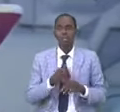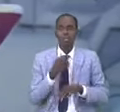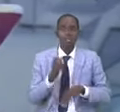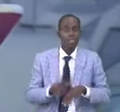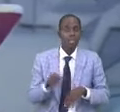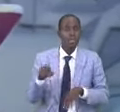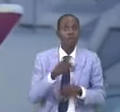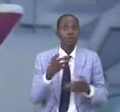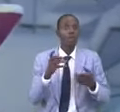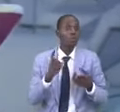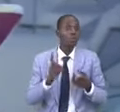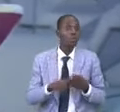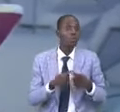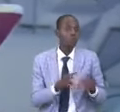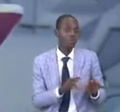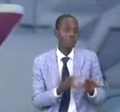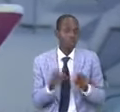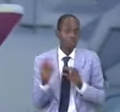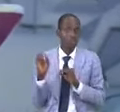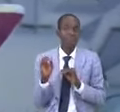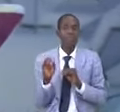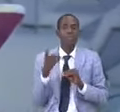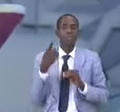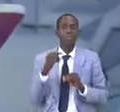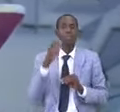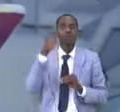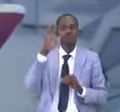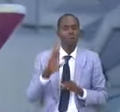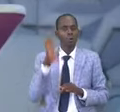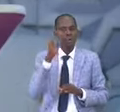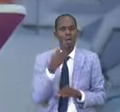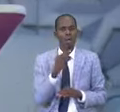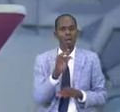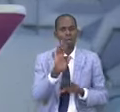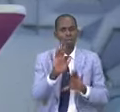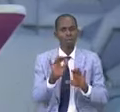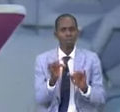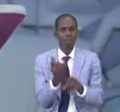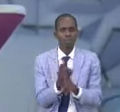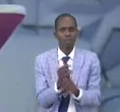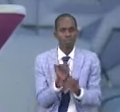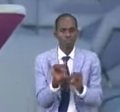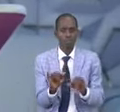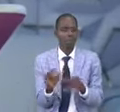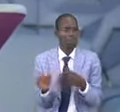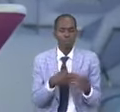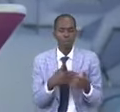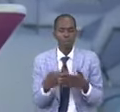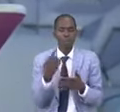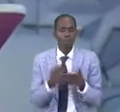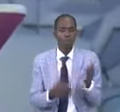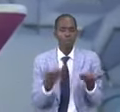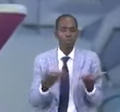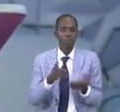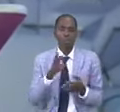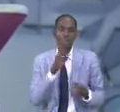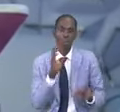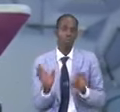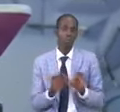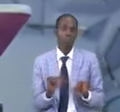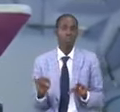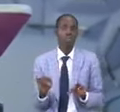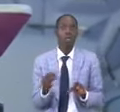plaid avec reste peu importe ce que tu fais Dieu de mes écoles reste et chaque fois que le